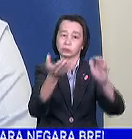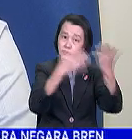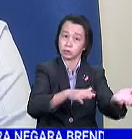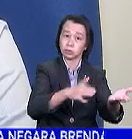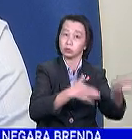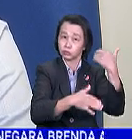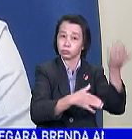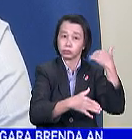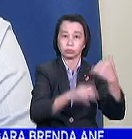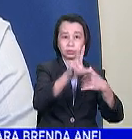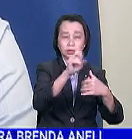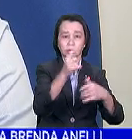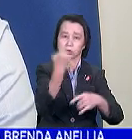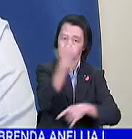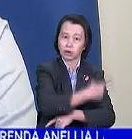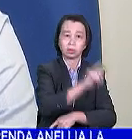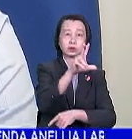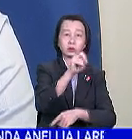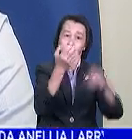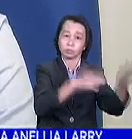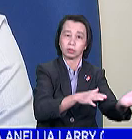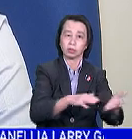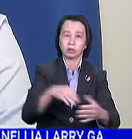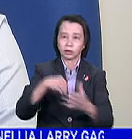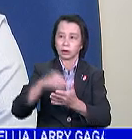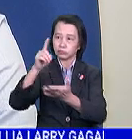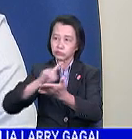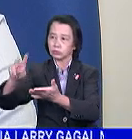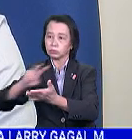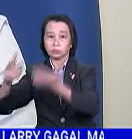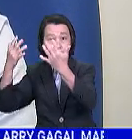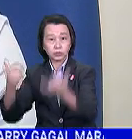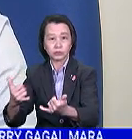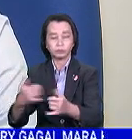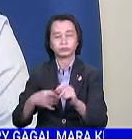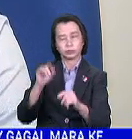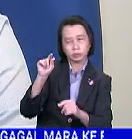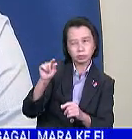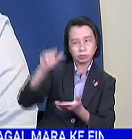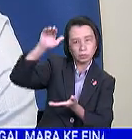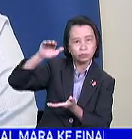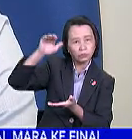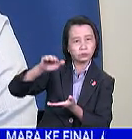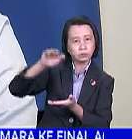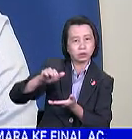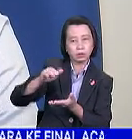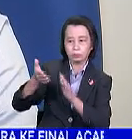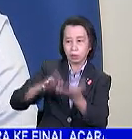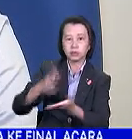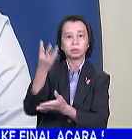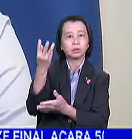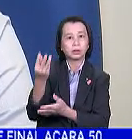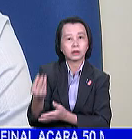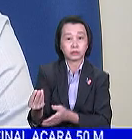kematian dalam satu hari. Dalam seminggu dua ini, terdapat sedikit pun pengurangan dari segi kematian